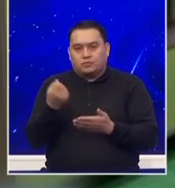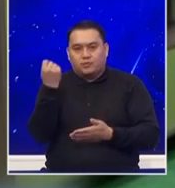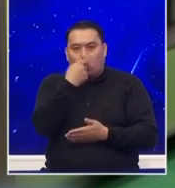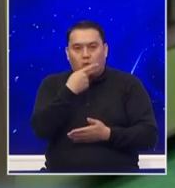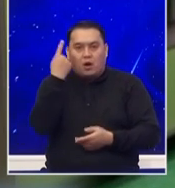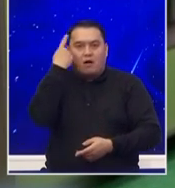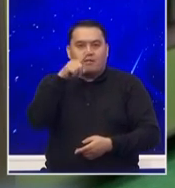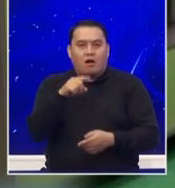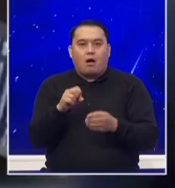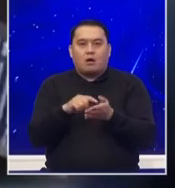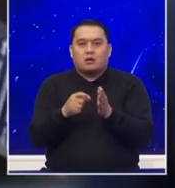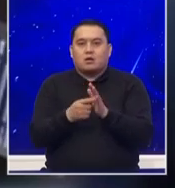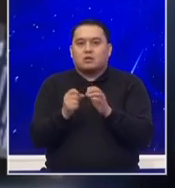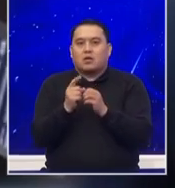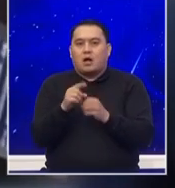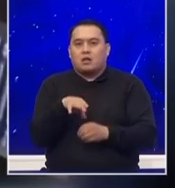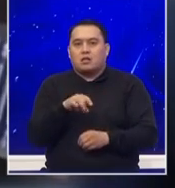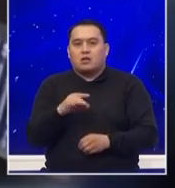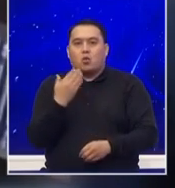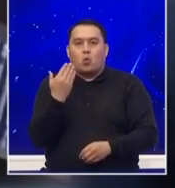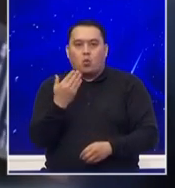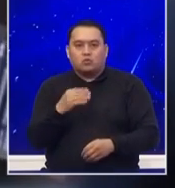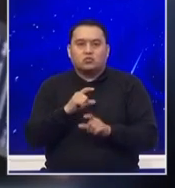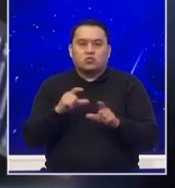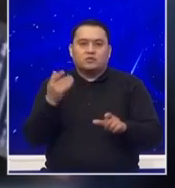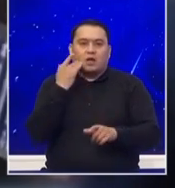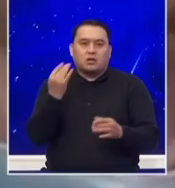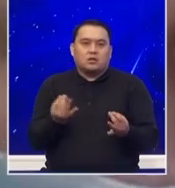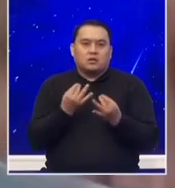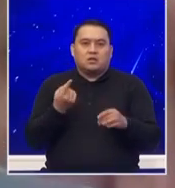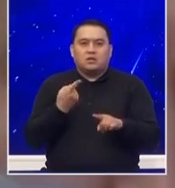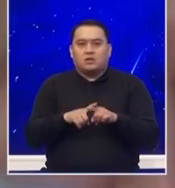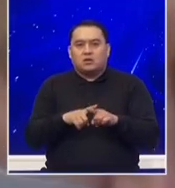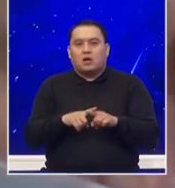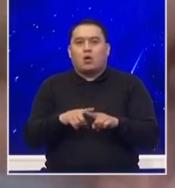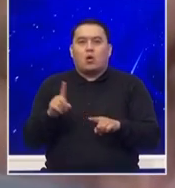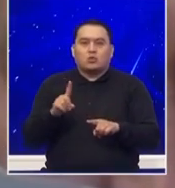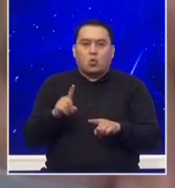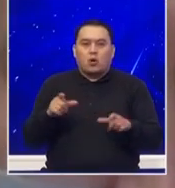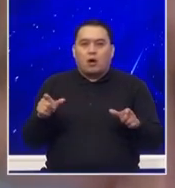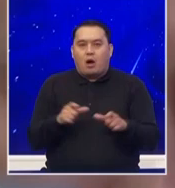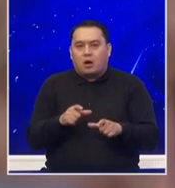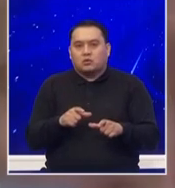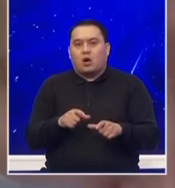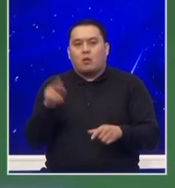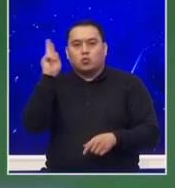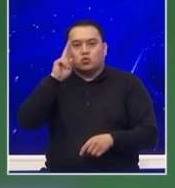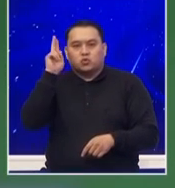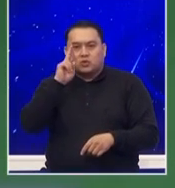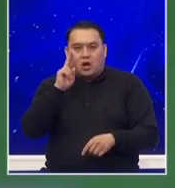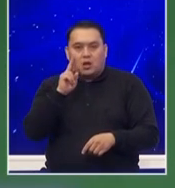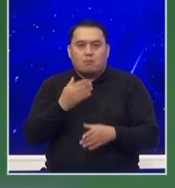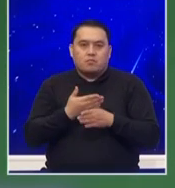Автор изобретения – 11-классник Алар Берикулы. Школьник всегда интересовался IT-технологиями, а карантин и дистанционное